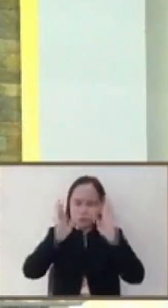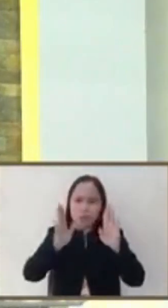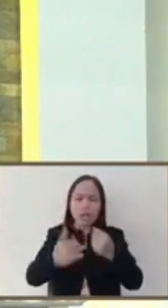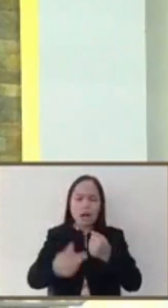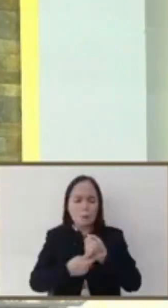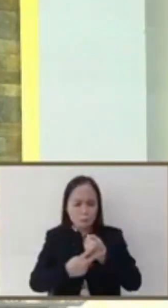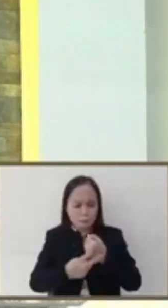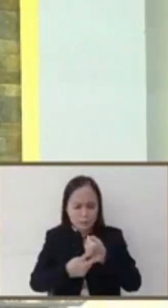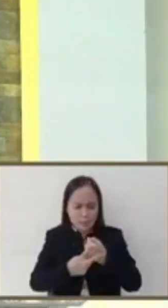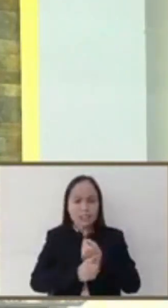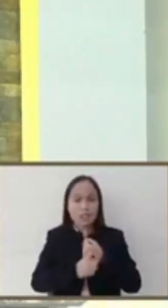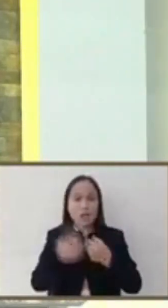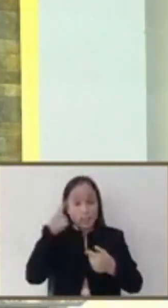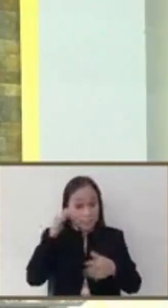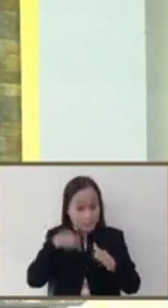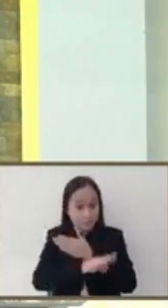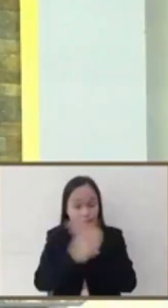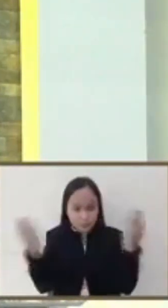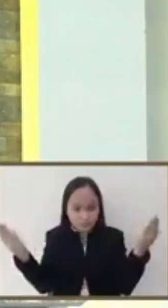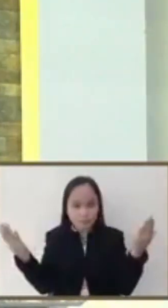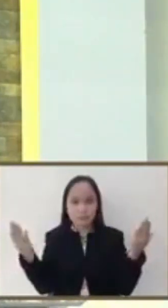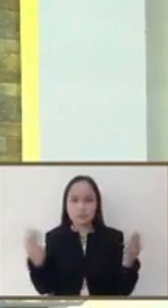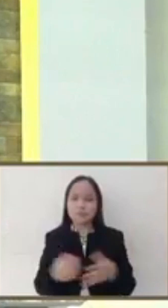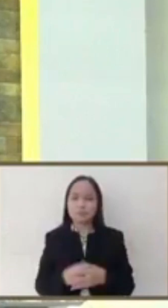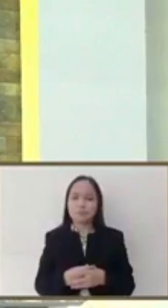yourselves treasures in heaven,